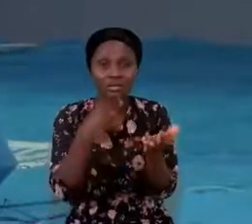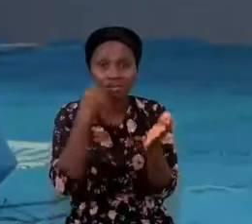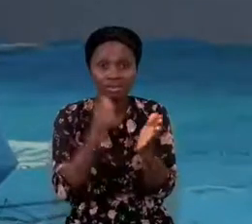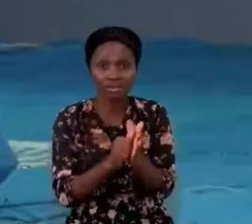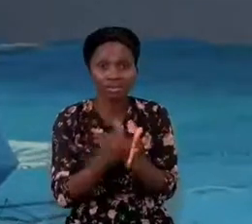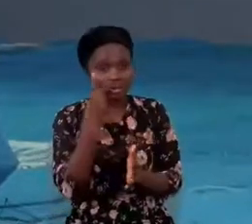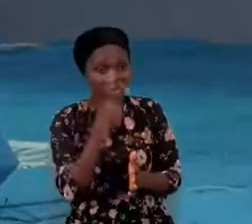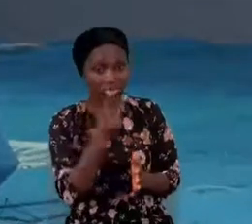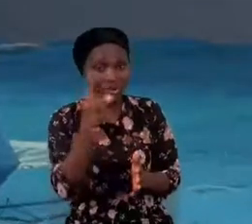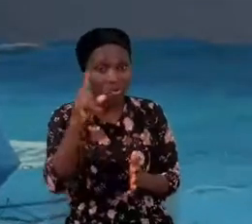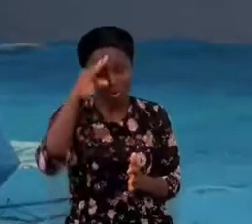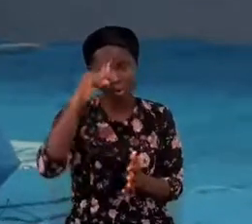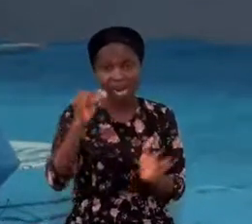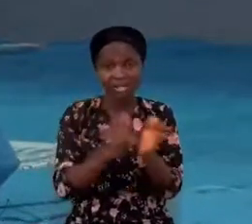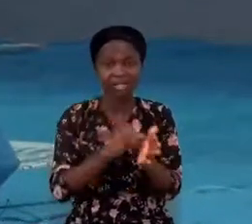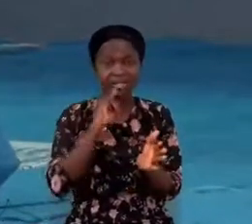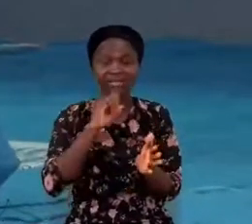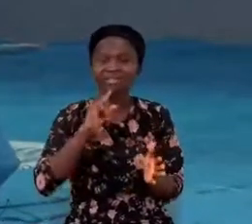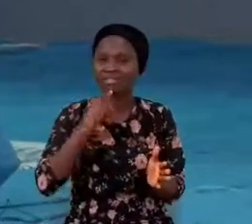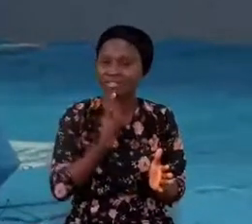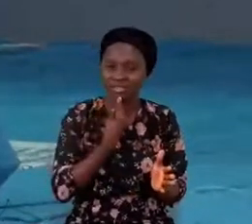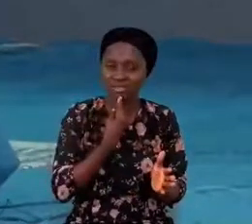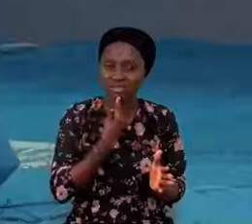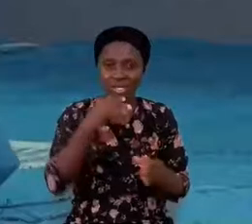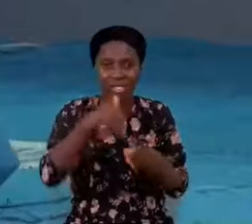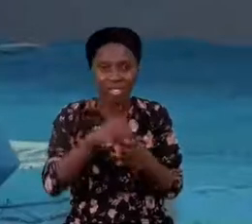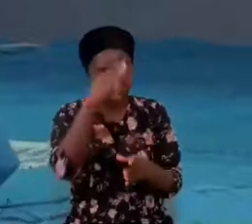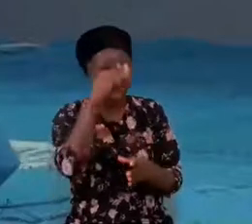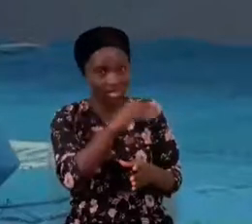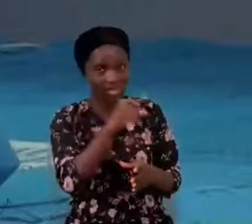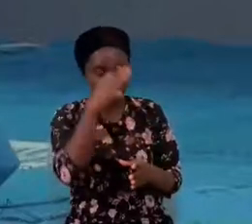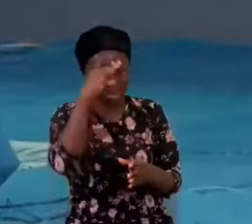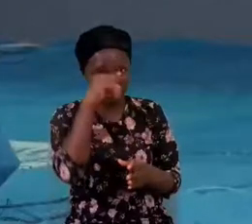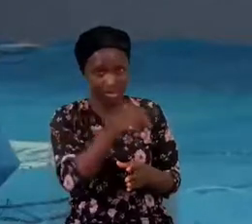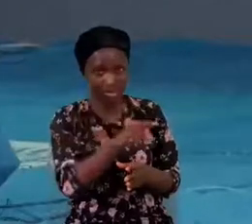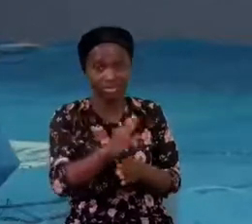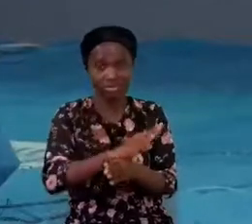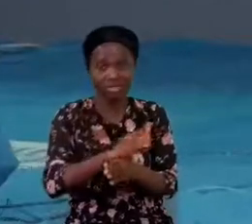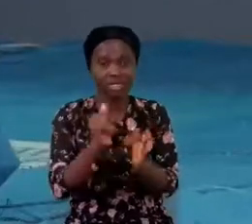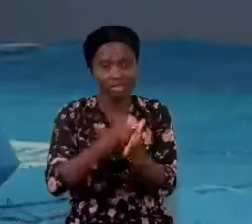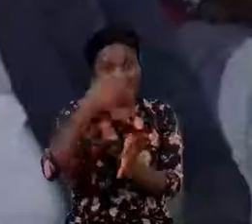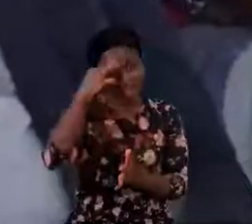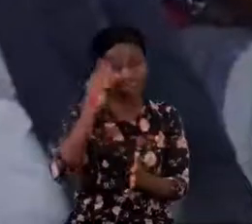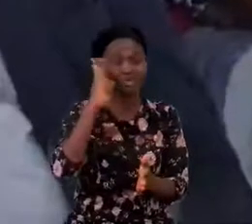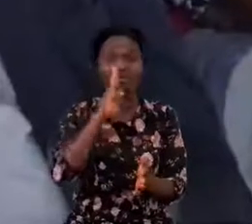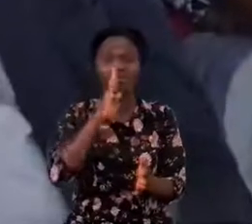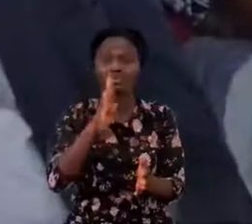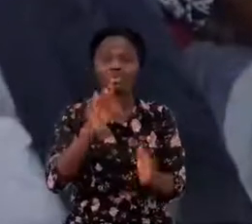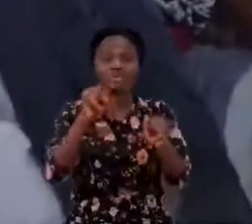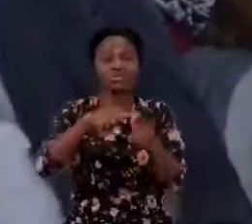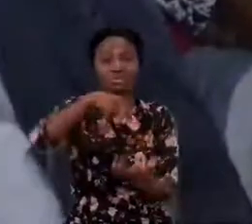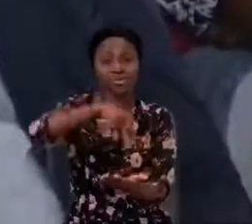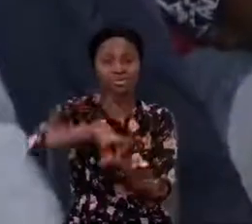des rois. Il ne se tient pas auprès des gens obscurs. J'ai dit amen pour